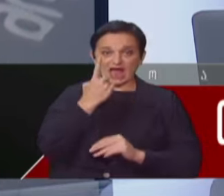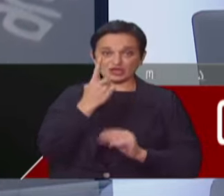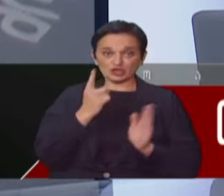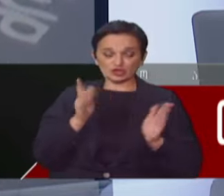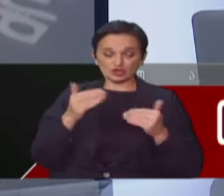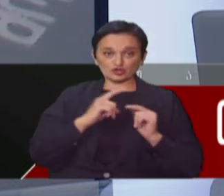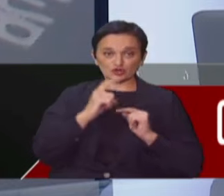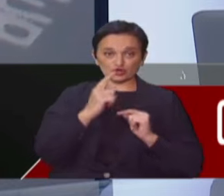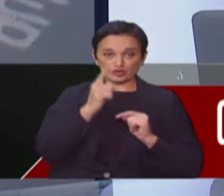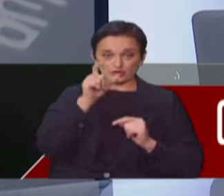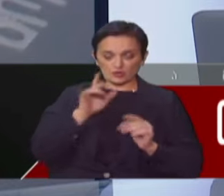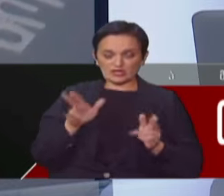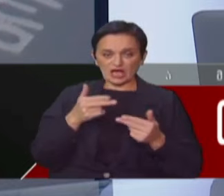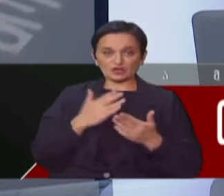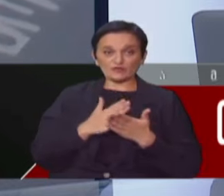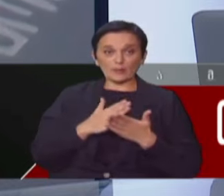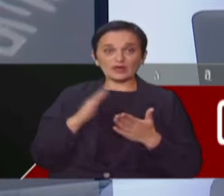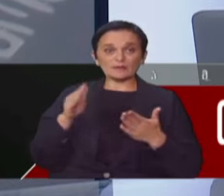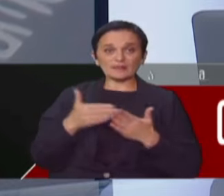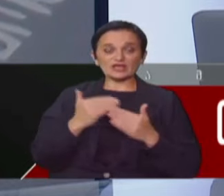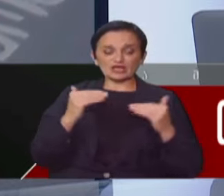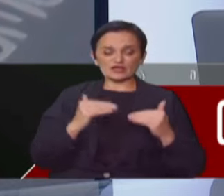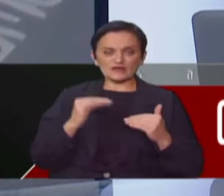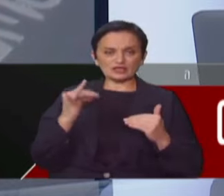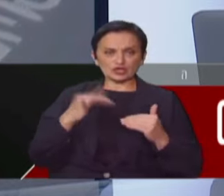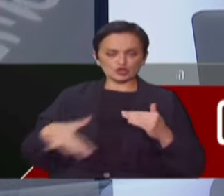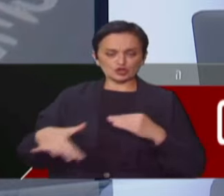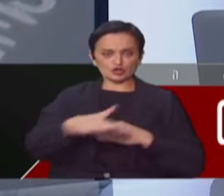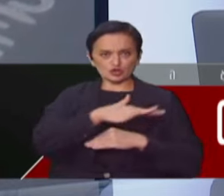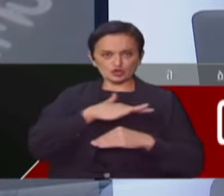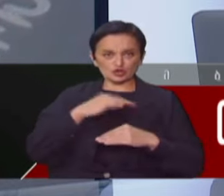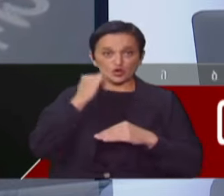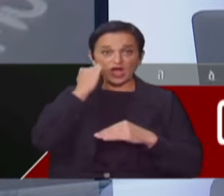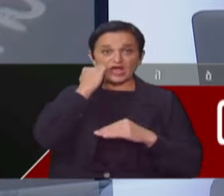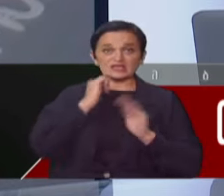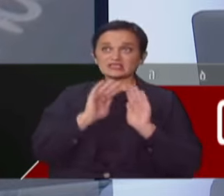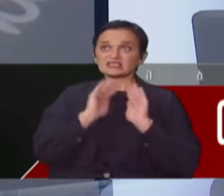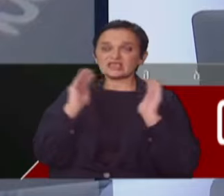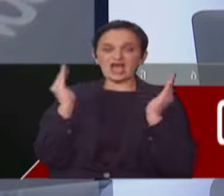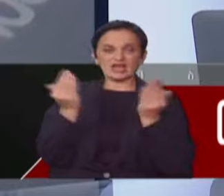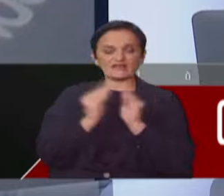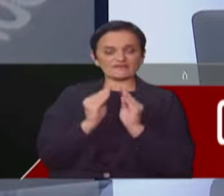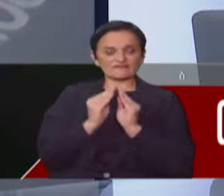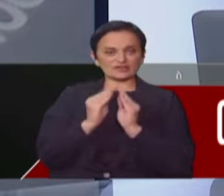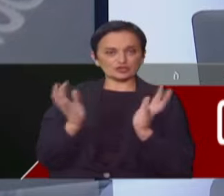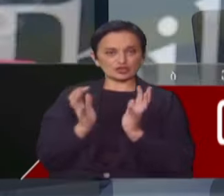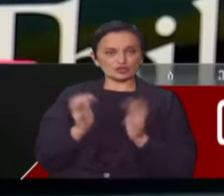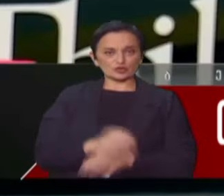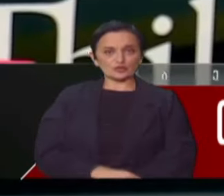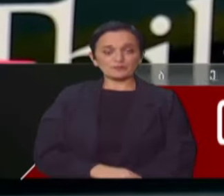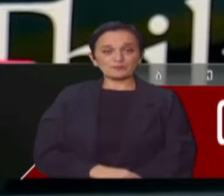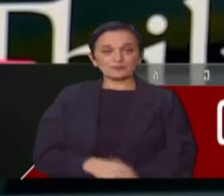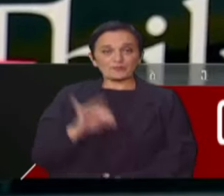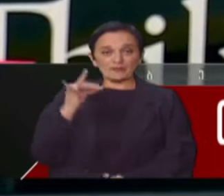8 მგზავრზეა გათვალისწინებული. განახლდა ქვედა ისტორიული სადგური, გარე ფასადი ძველი იერსახით არის შენარჩუნებული.